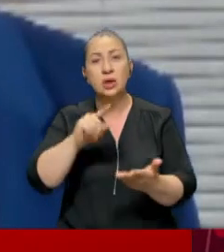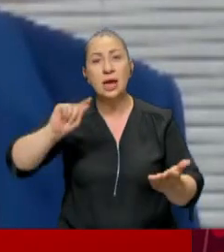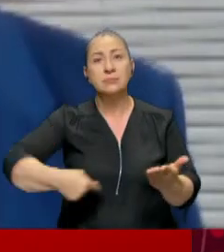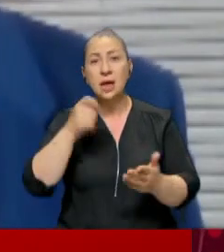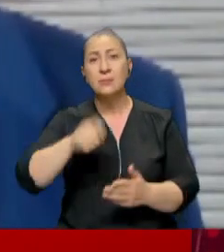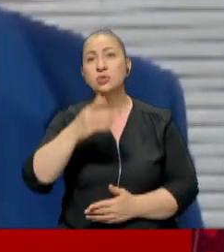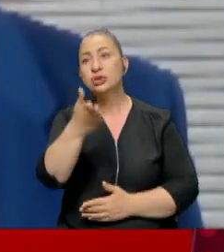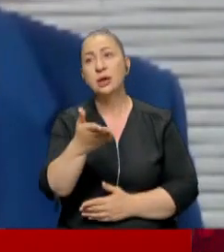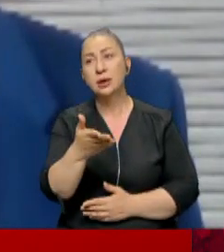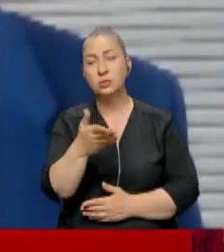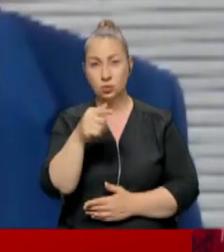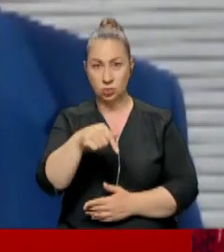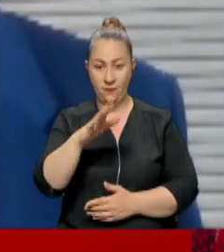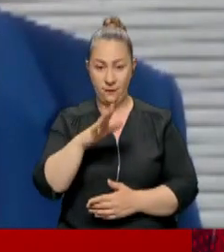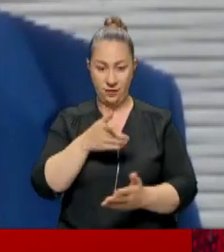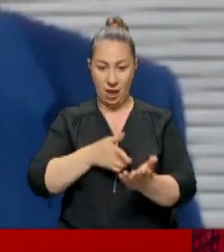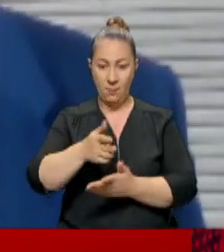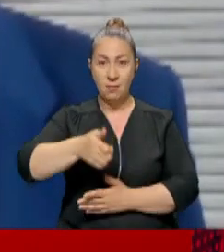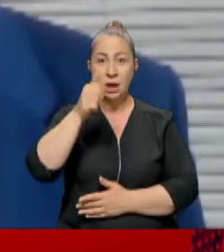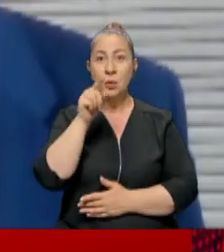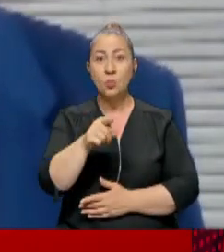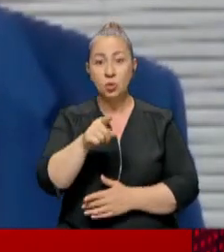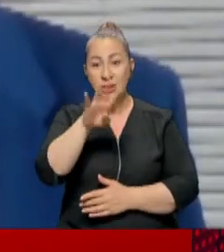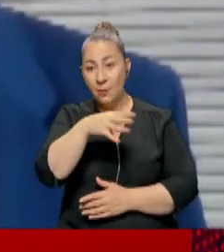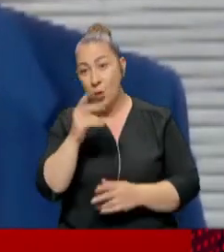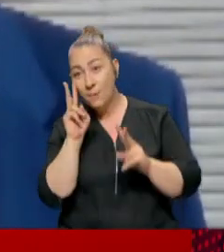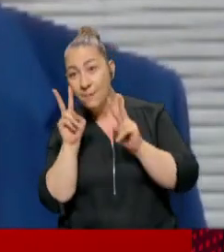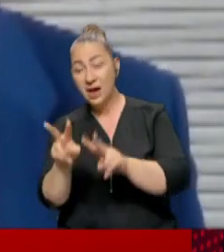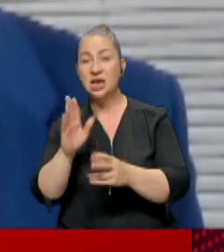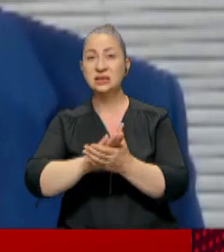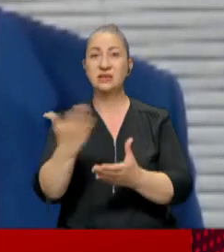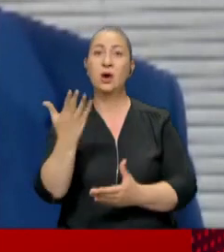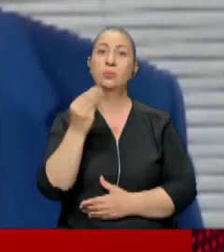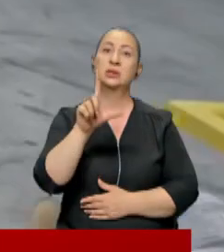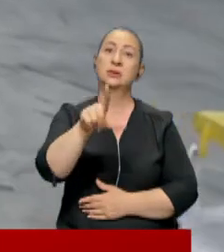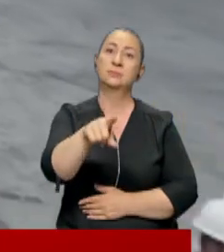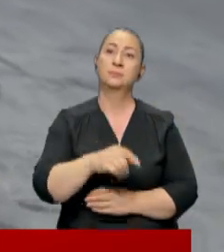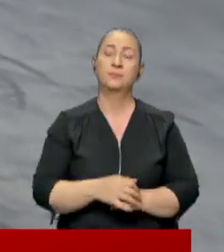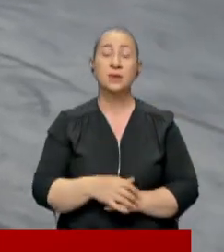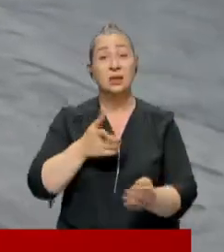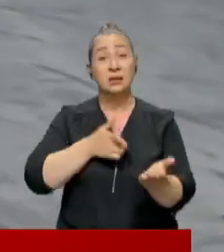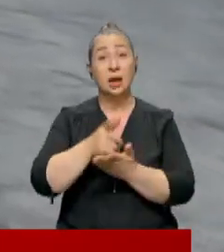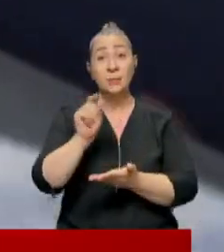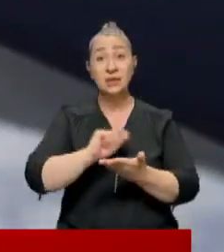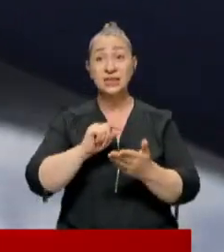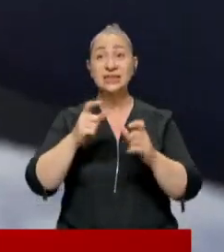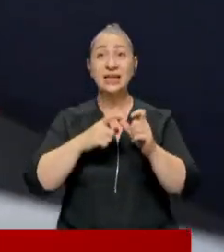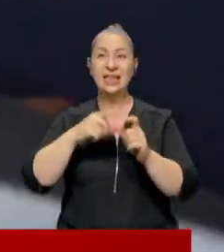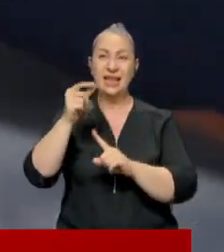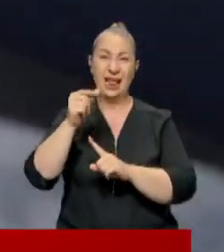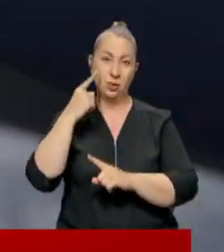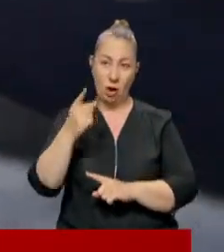imza atabildiler? Mevcut şu anki Tarım Bakanı'nın bu tablo karşısında da istifa etmesi gerekiyor. Tarım yazarı Saadettin İnan'a